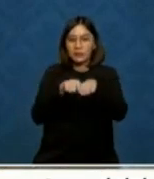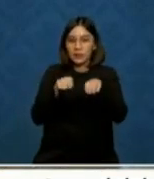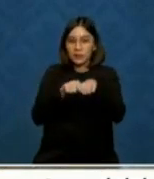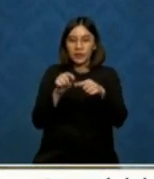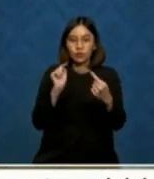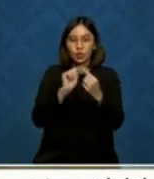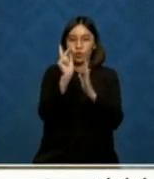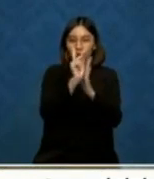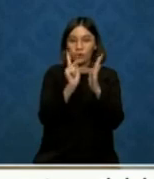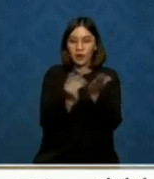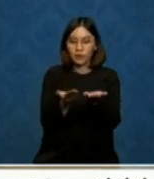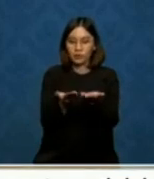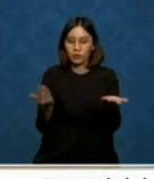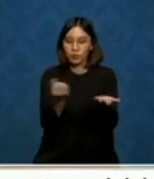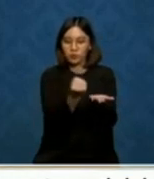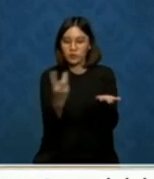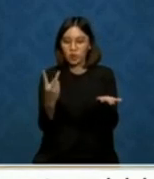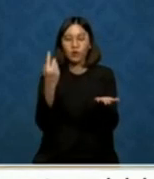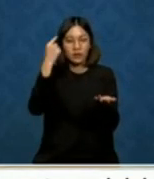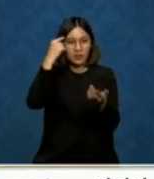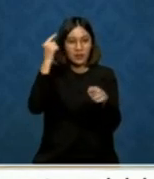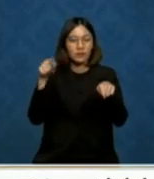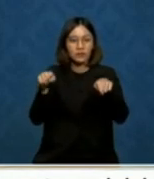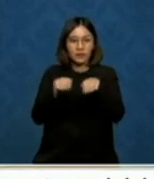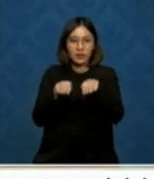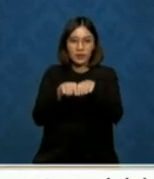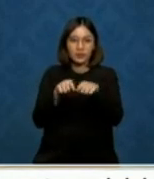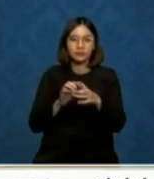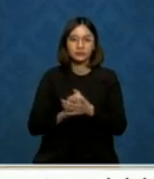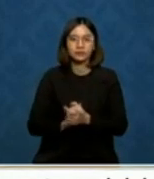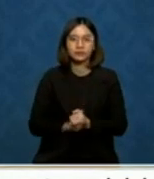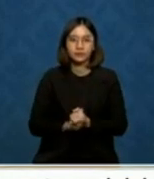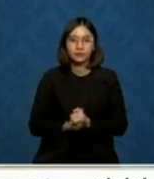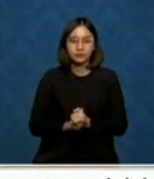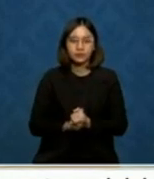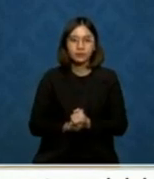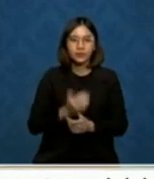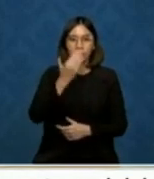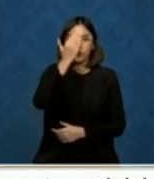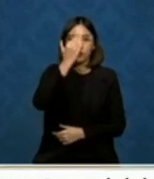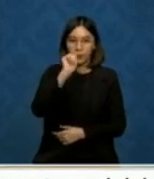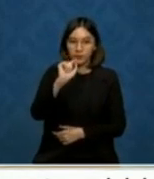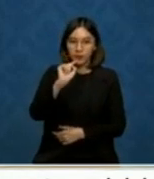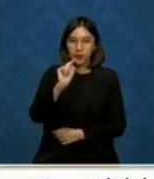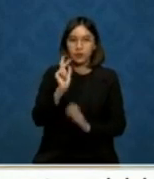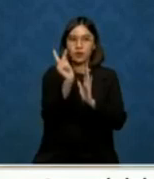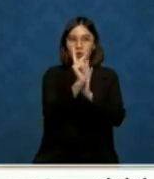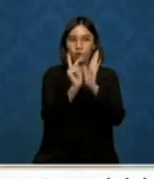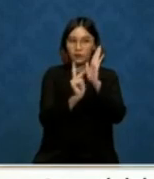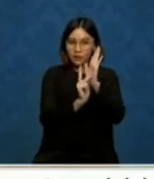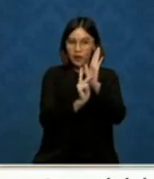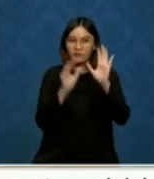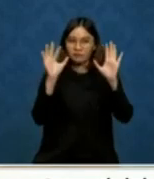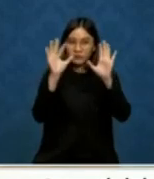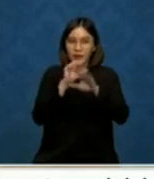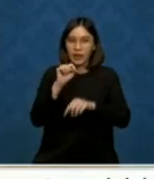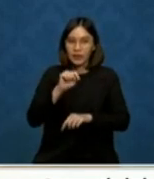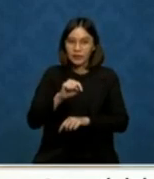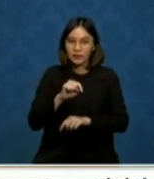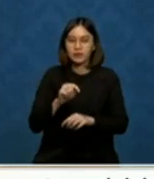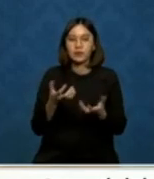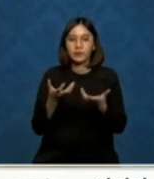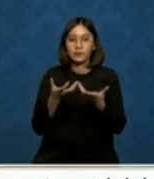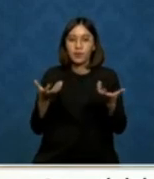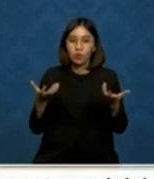ายทั้งสองฉบับนะครับที่ได้ยื่นมาในวันนี้เนื่องจากกฎหมายลักษณะนี้เป็นเครื่อง